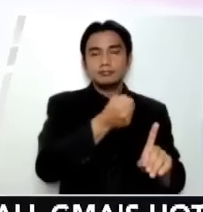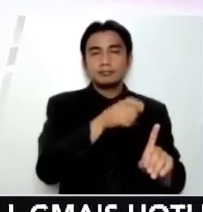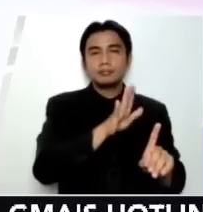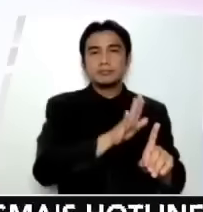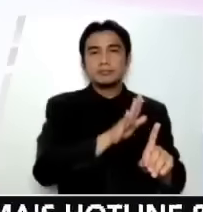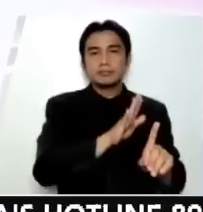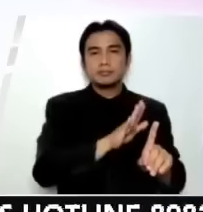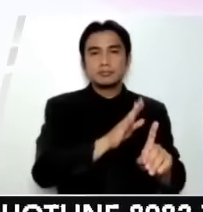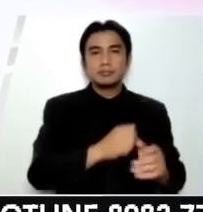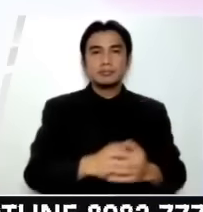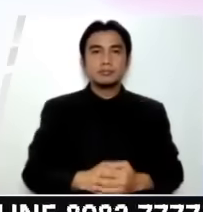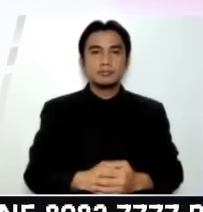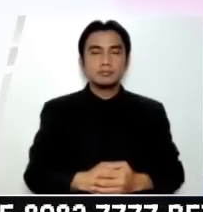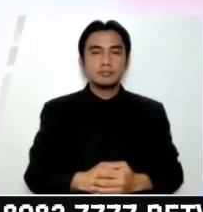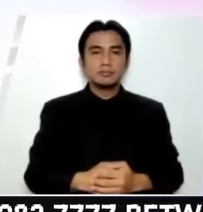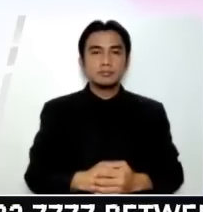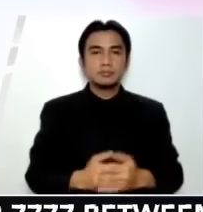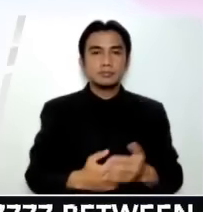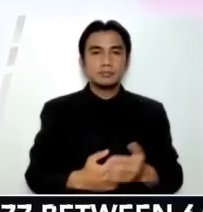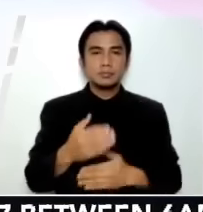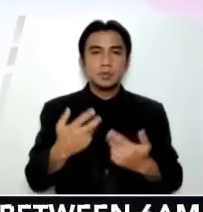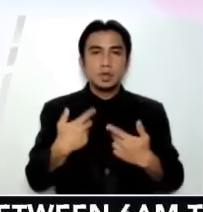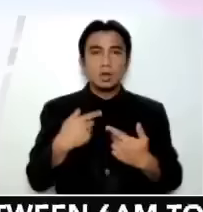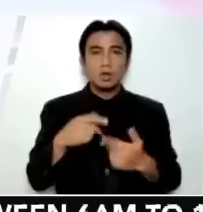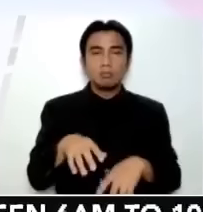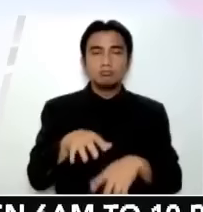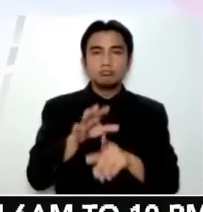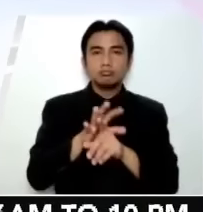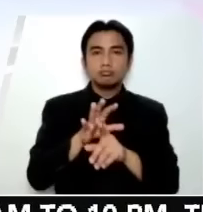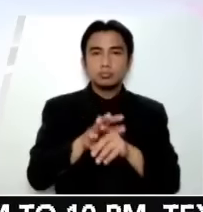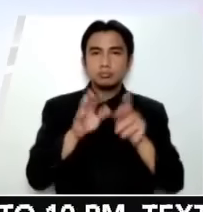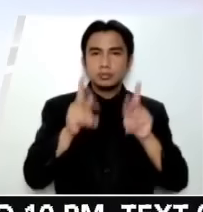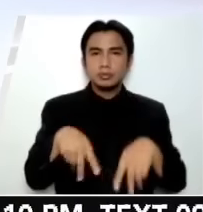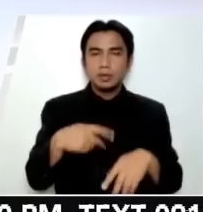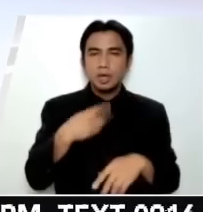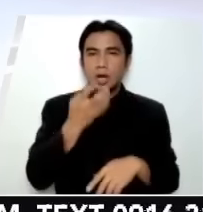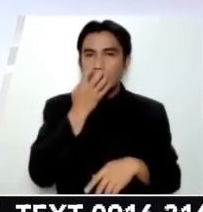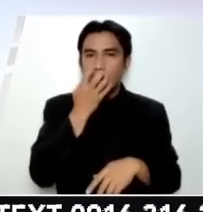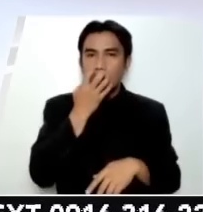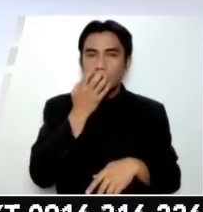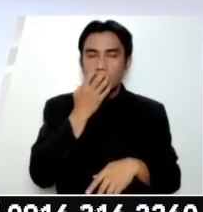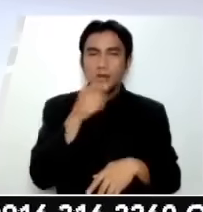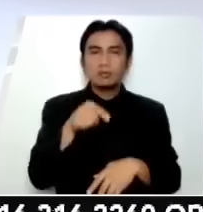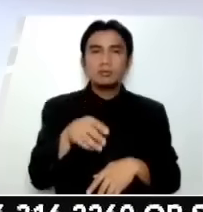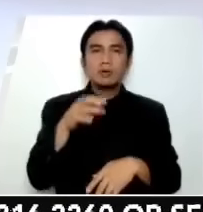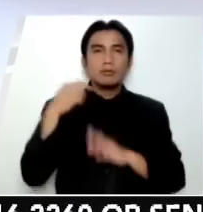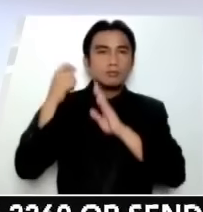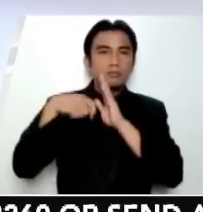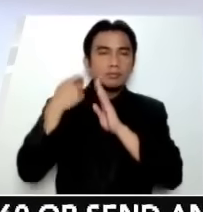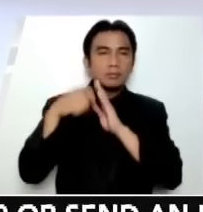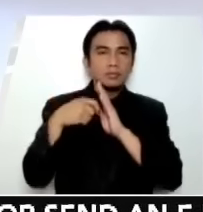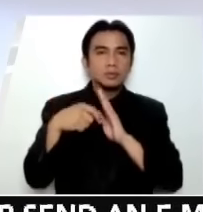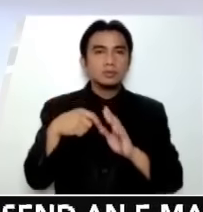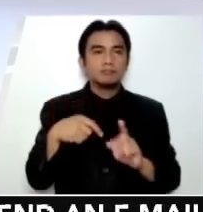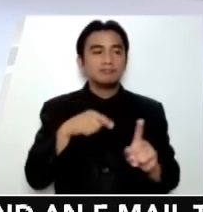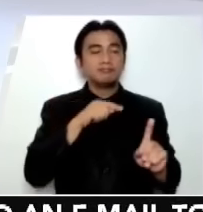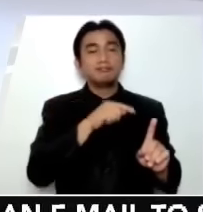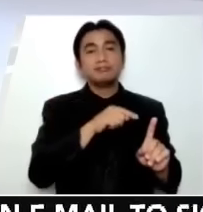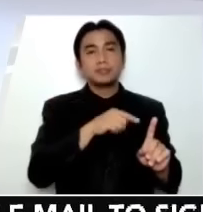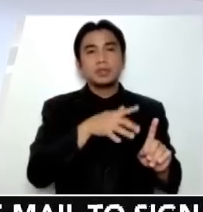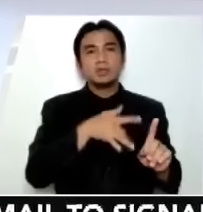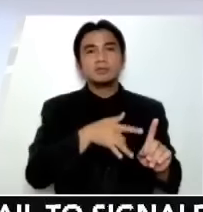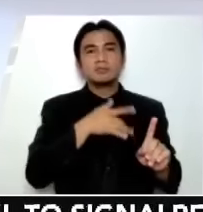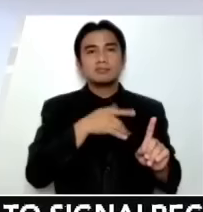isang vlogger na sikat sa pbang ang pumanaw matapos lumantak ng pagkain mas ang loob ng kanang kapatid dahil sa kumakalat